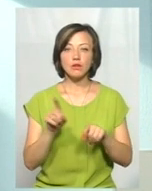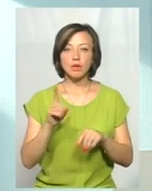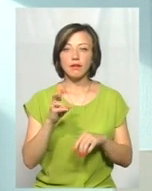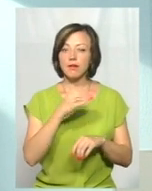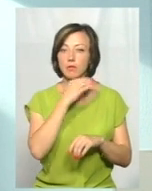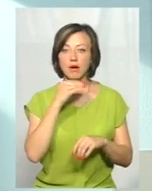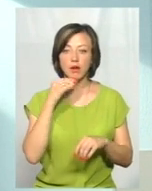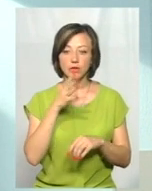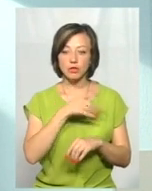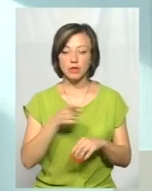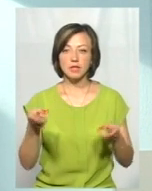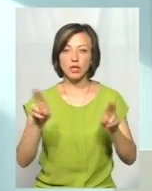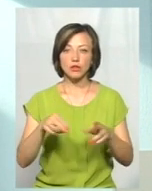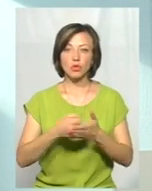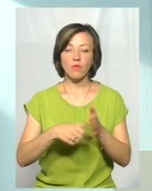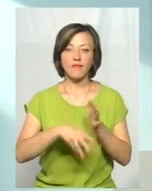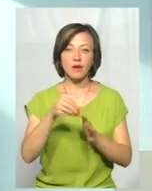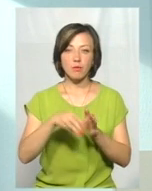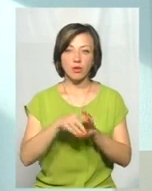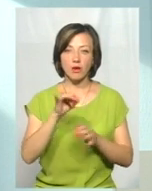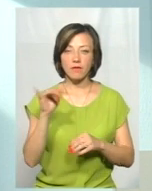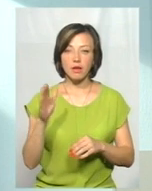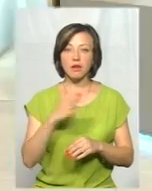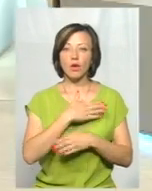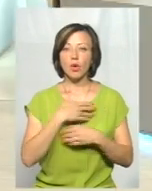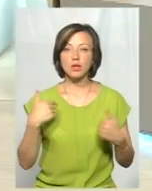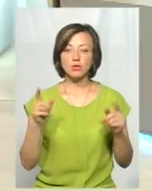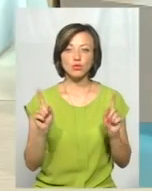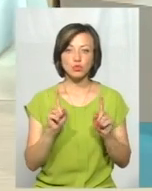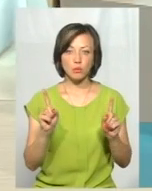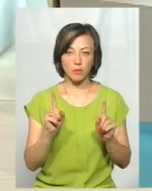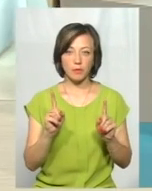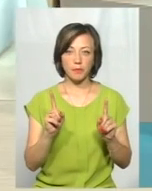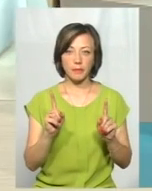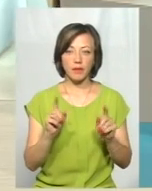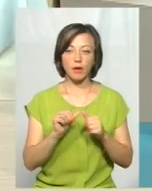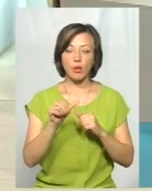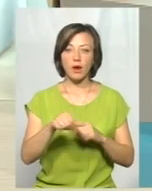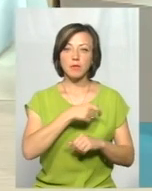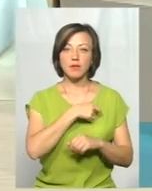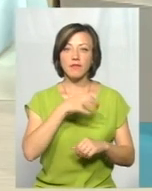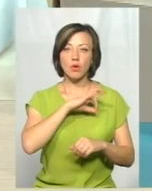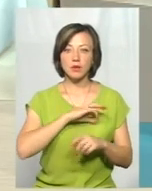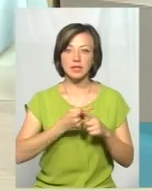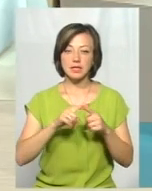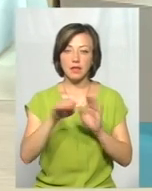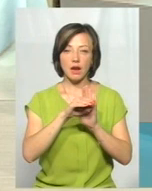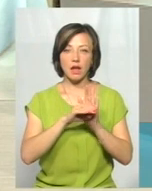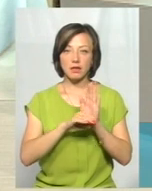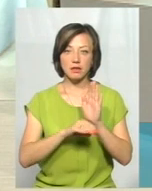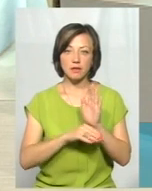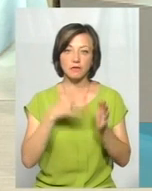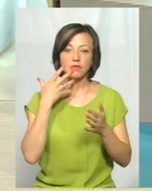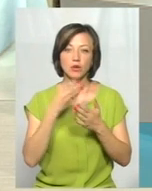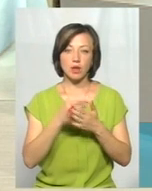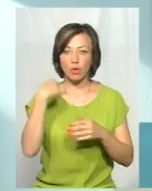багато часу залишилося до виборів. І не хотілося б, щоб окремі депутати використовували ці рейтинги в